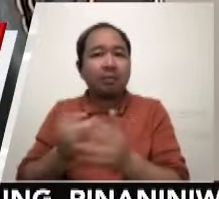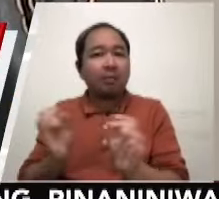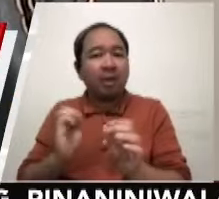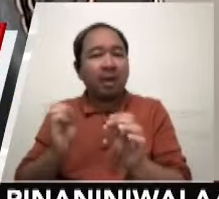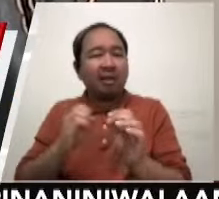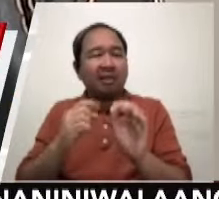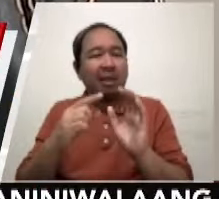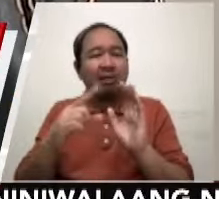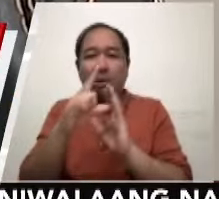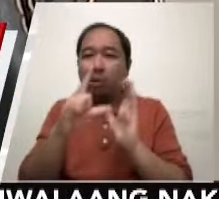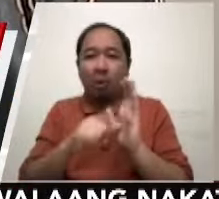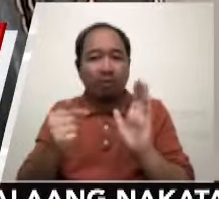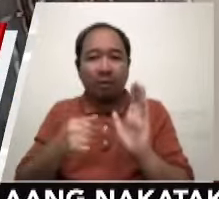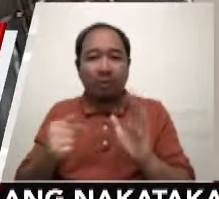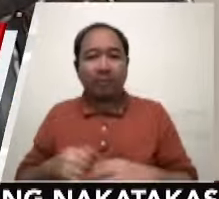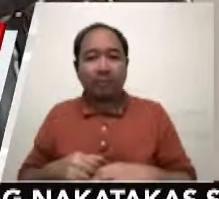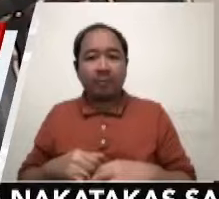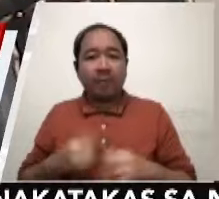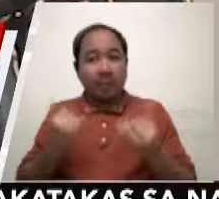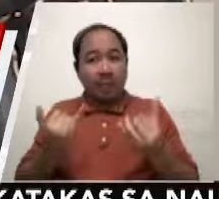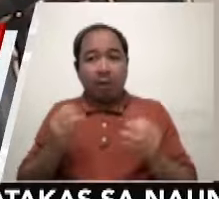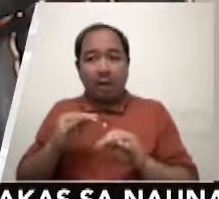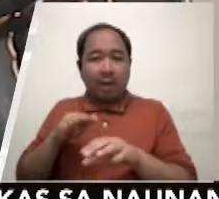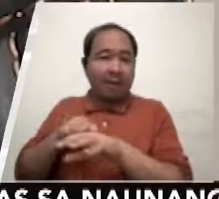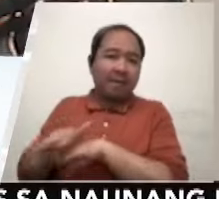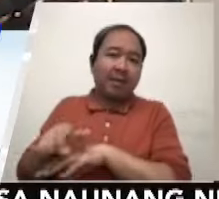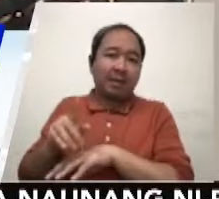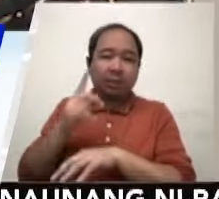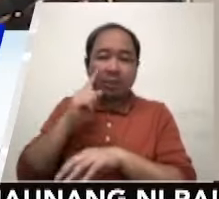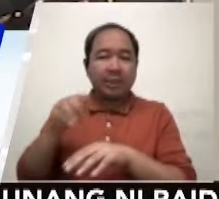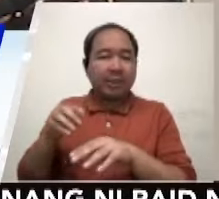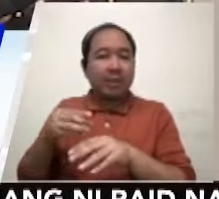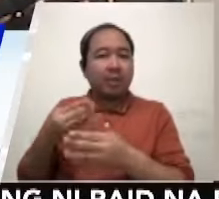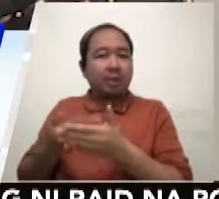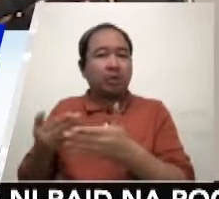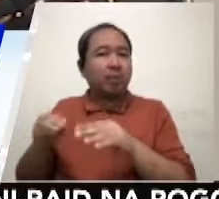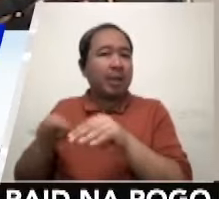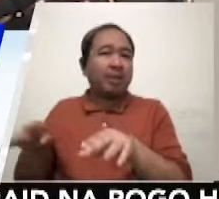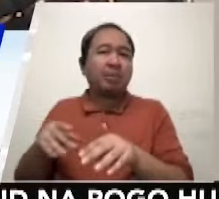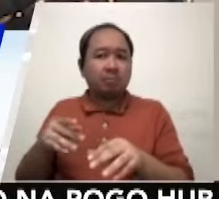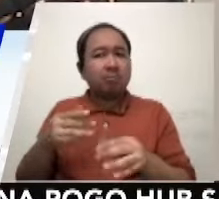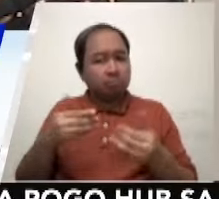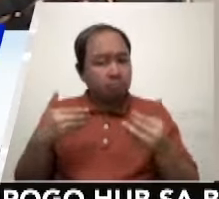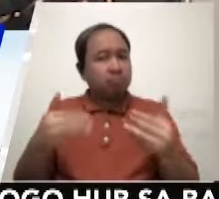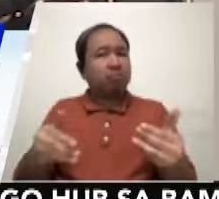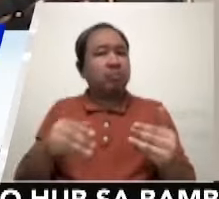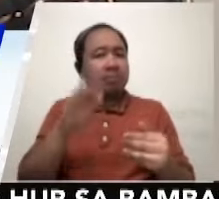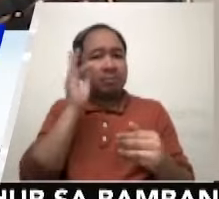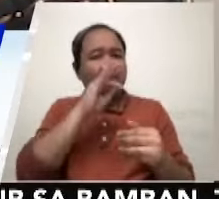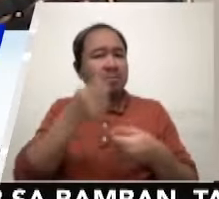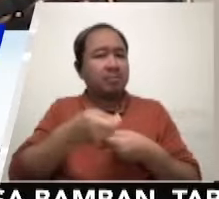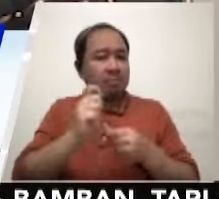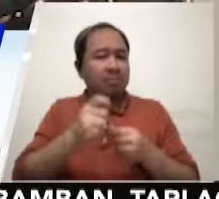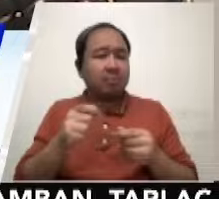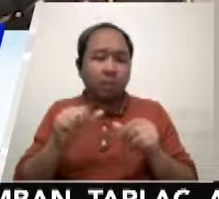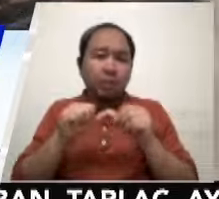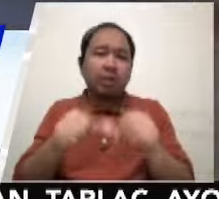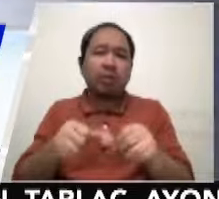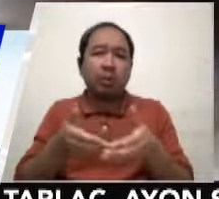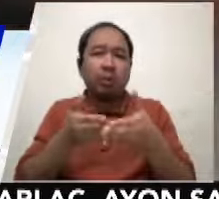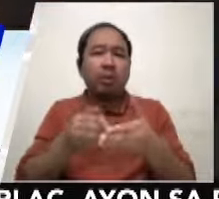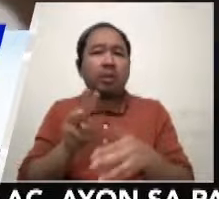sa supply sa ngayon. Walang dapat pumigil sa ating mga mangingisda na maglayag doon sa West Philippine